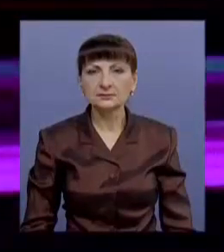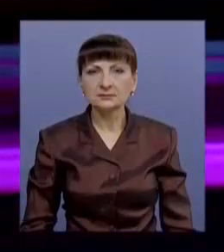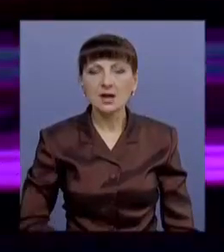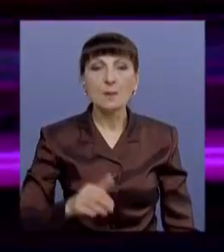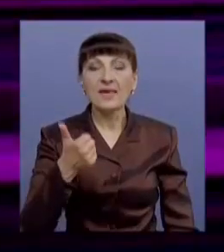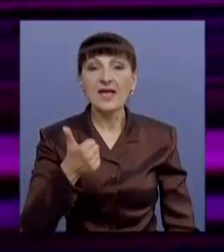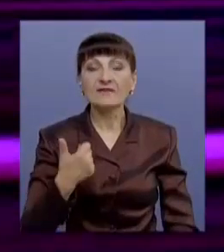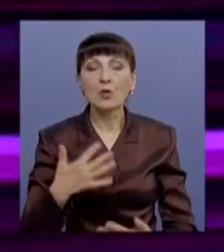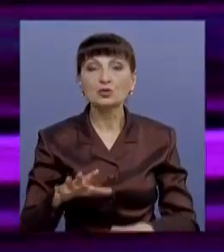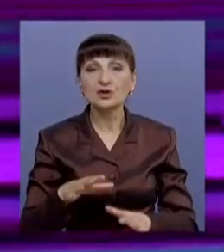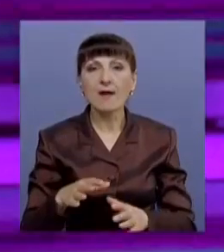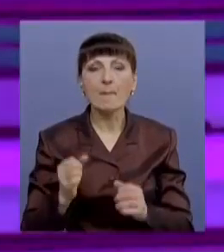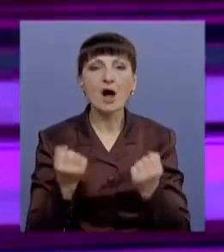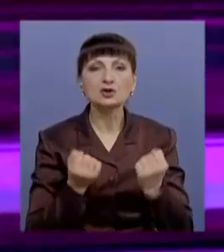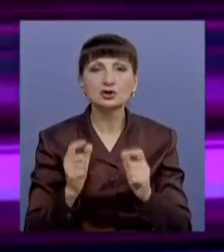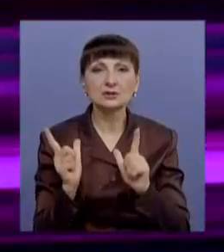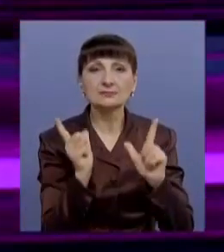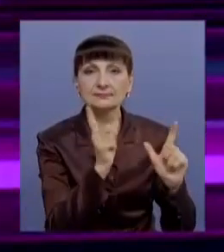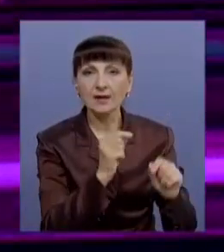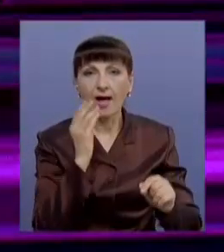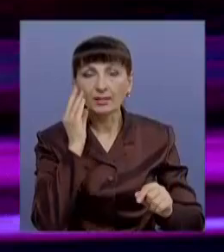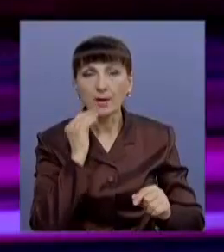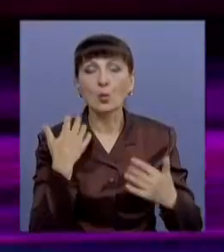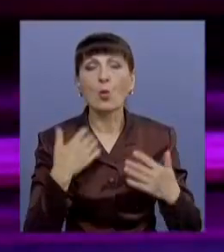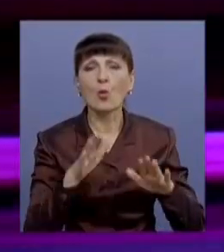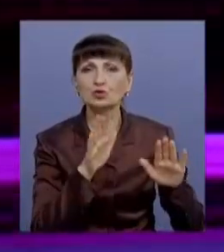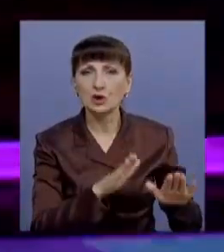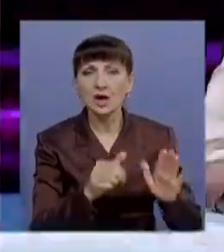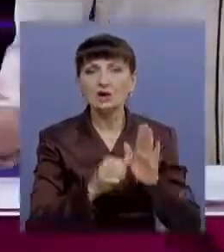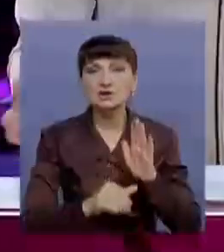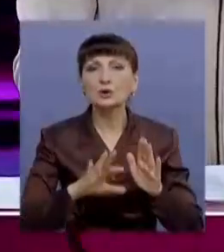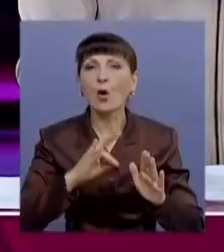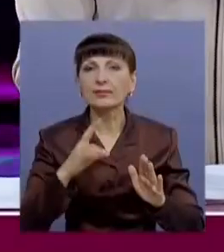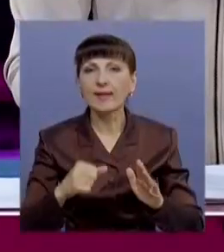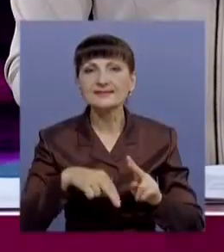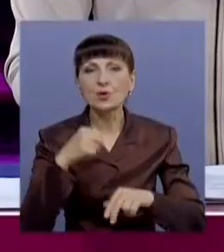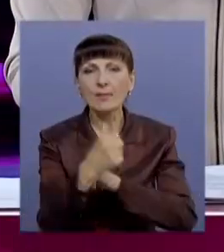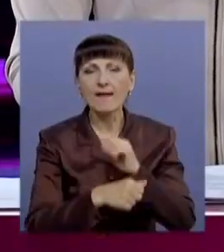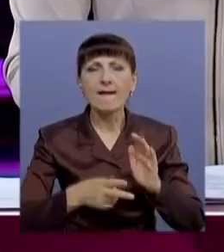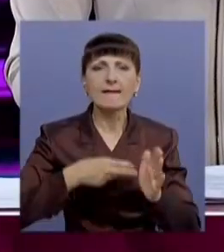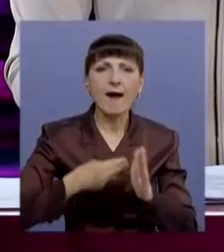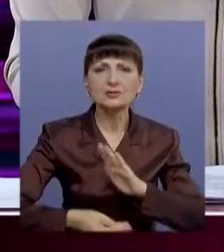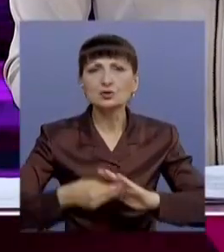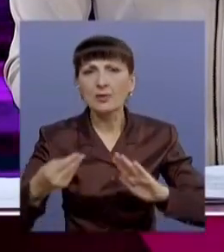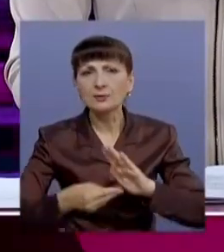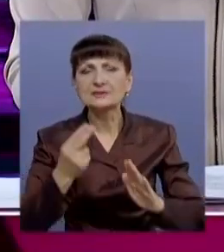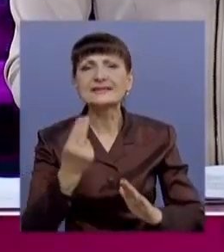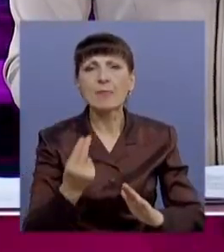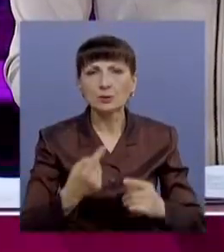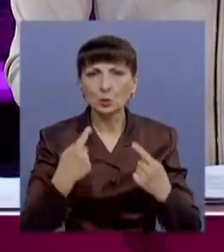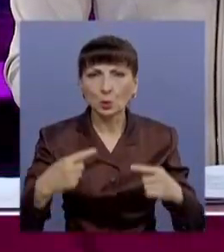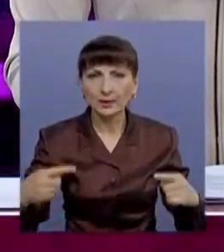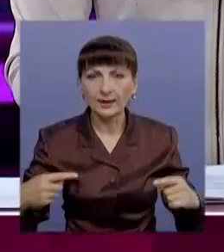Первый караван со строительным грузом прибыл из Алматы в Арысь. 60 тонн стройматериалов – это краска, штукатурка, цемент и многое